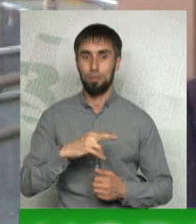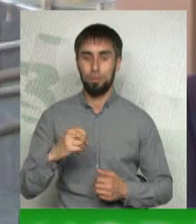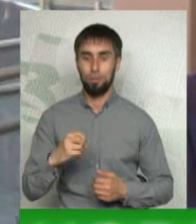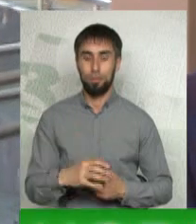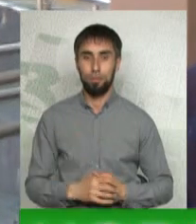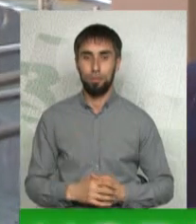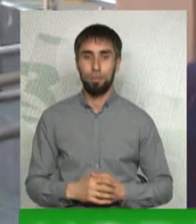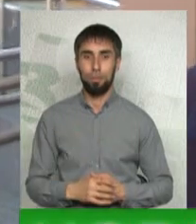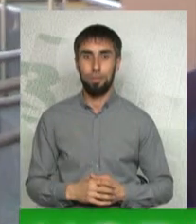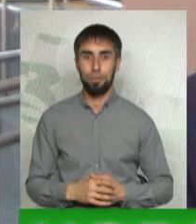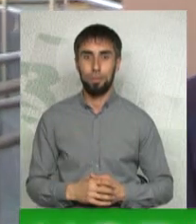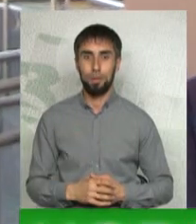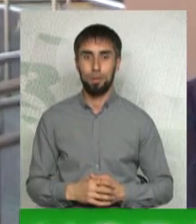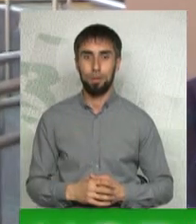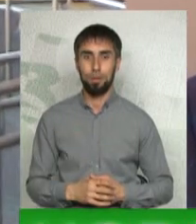такое